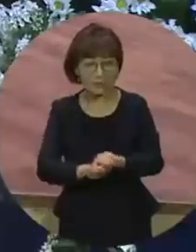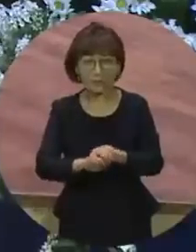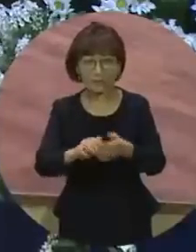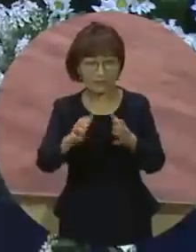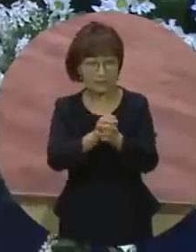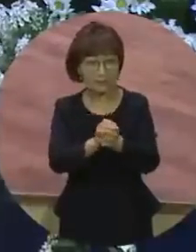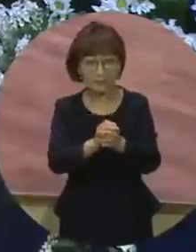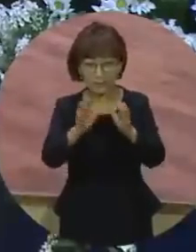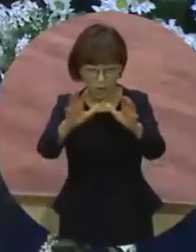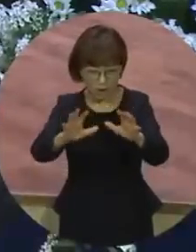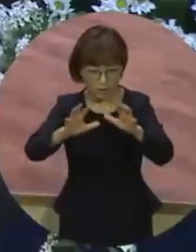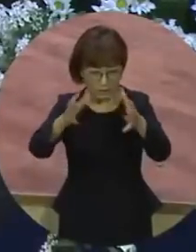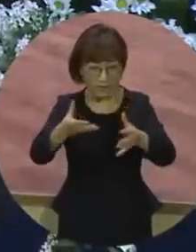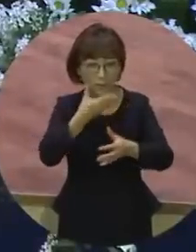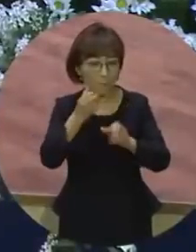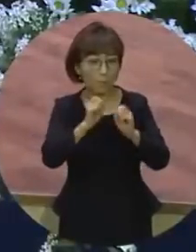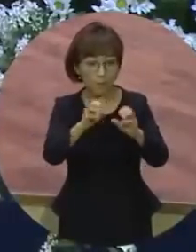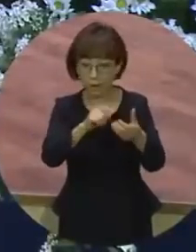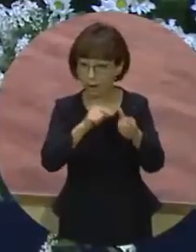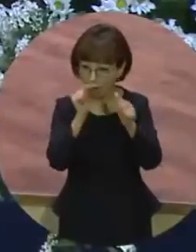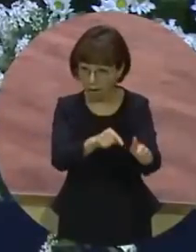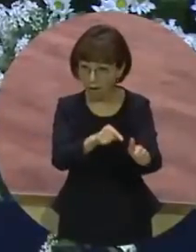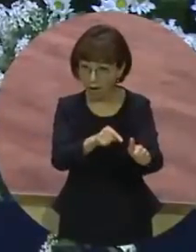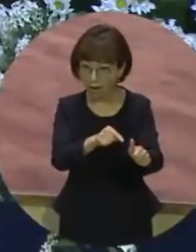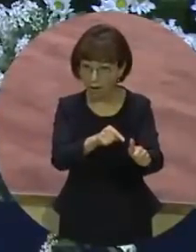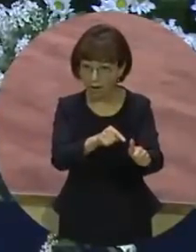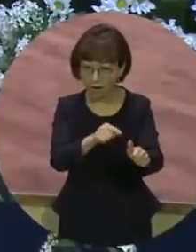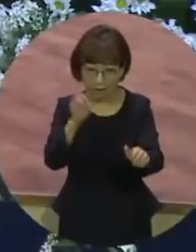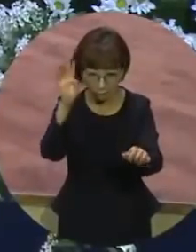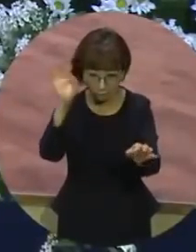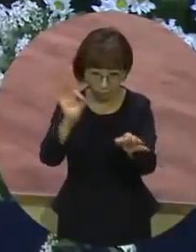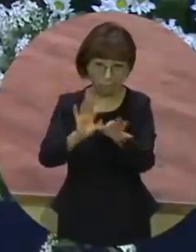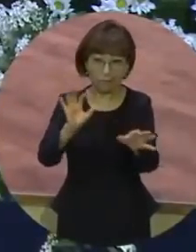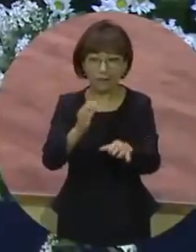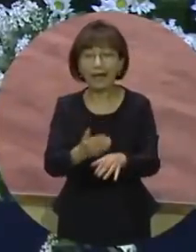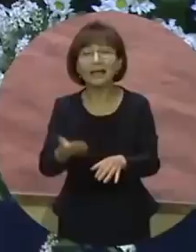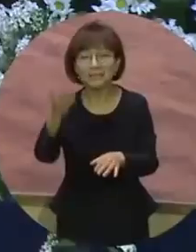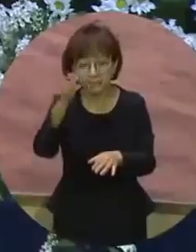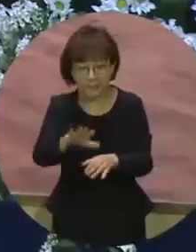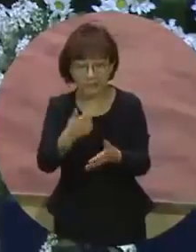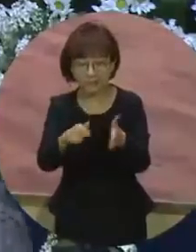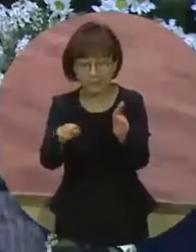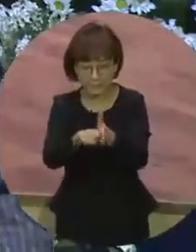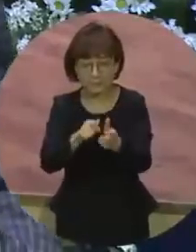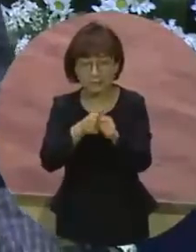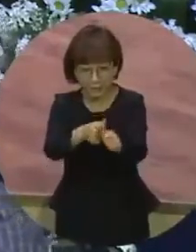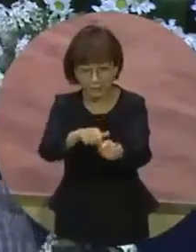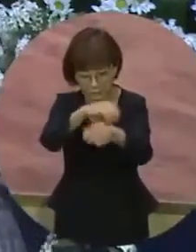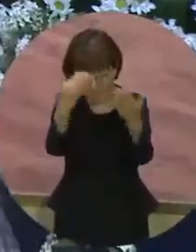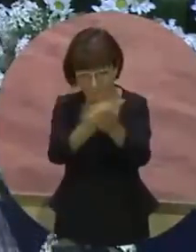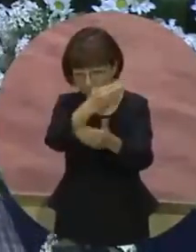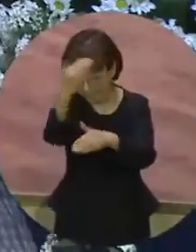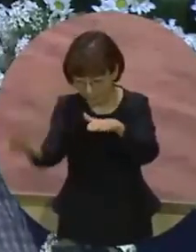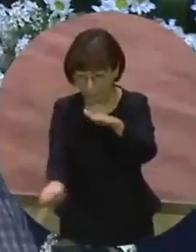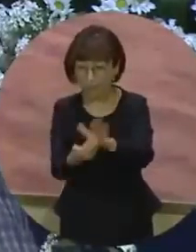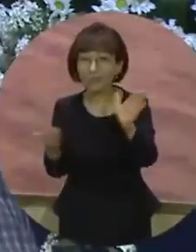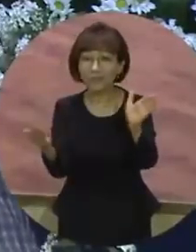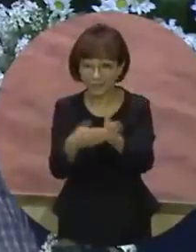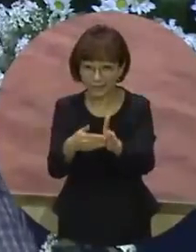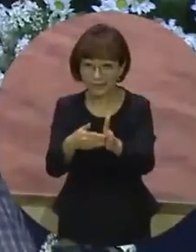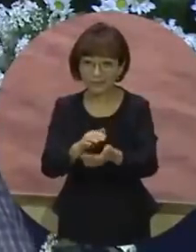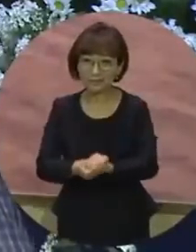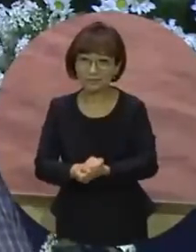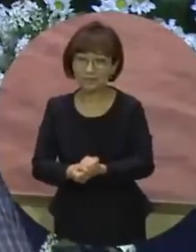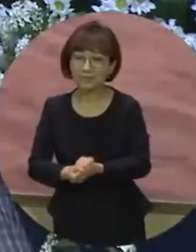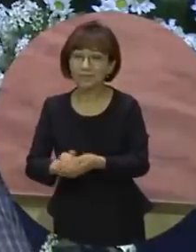일인데 실제로 했단 말이에요. 믿음대로 될지어다. 그러니까 우리가 신앙생활하면서 가장 중요한 건 소통이에요. 소통. 영적